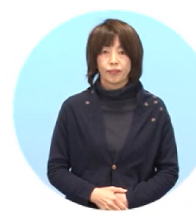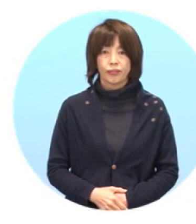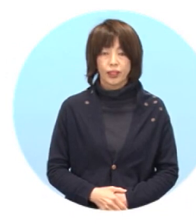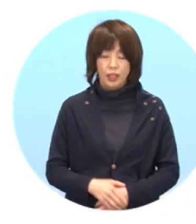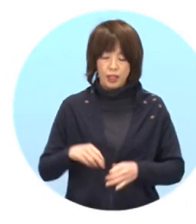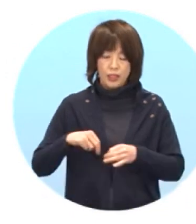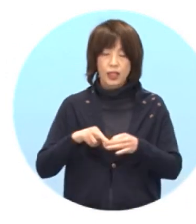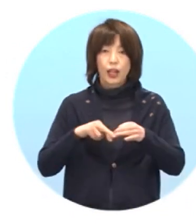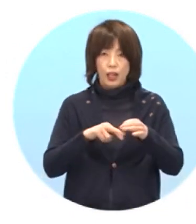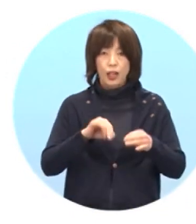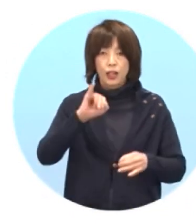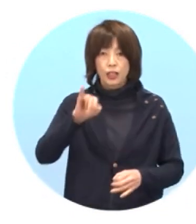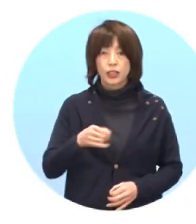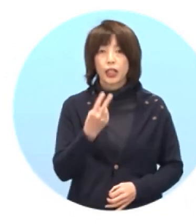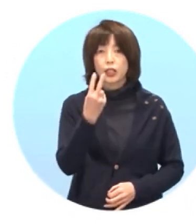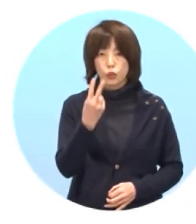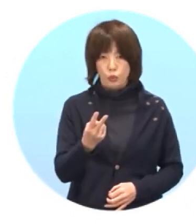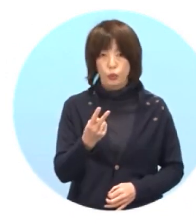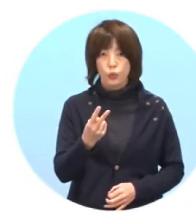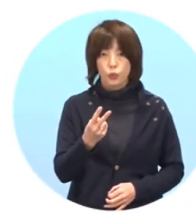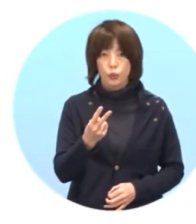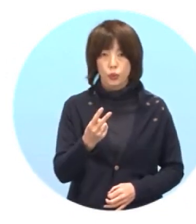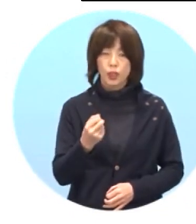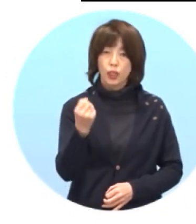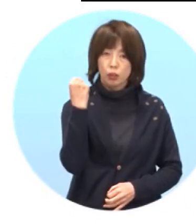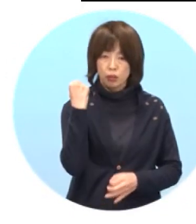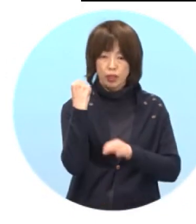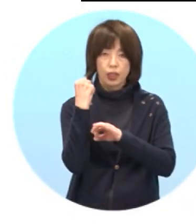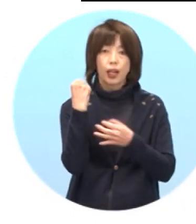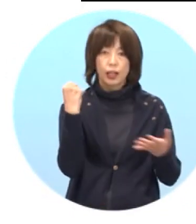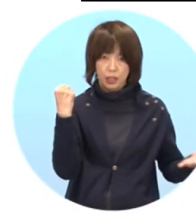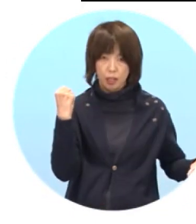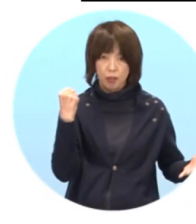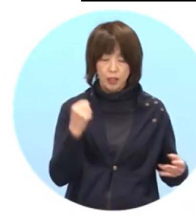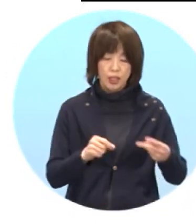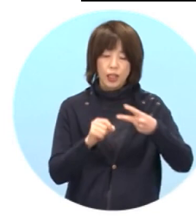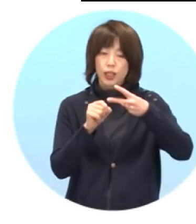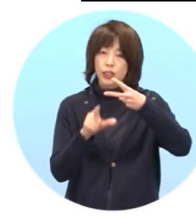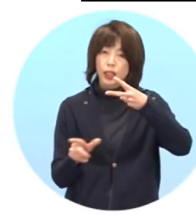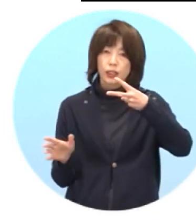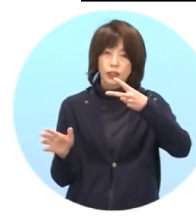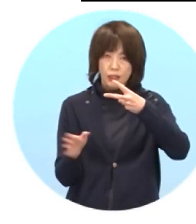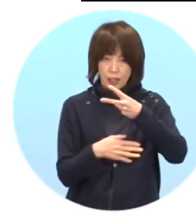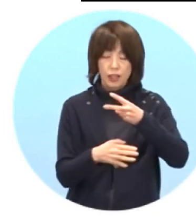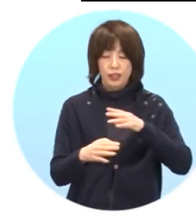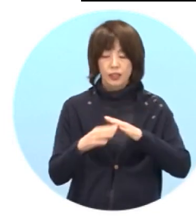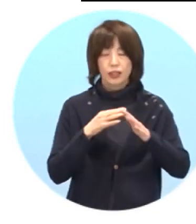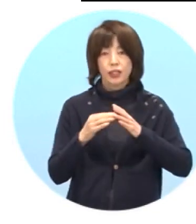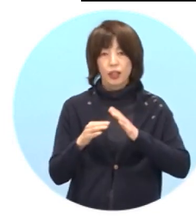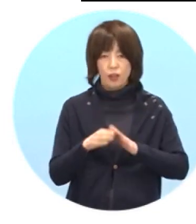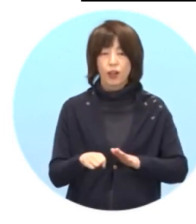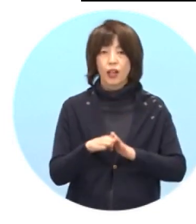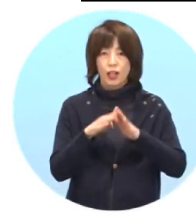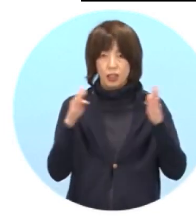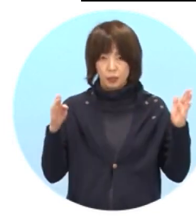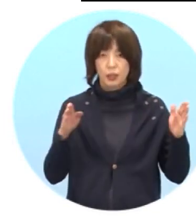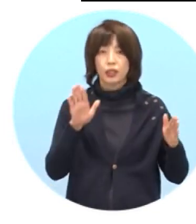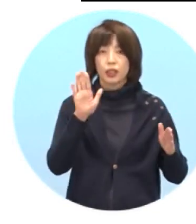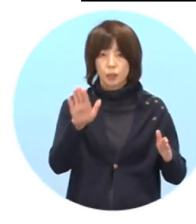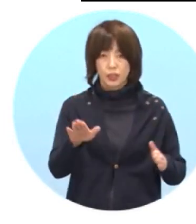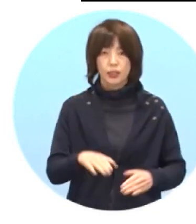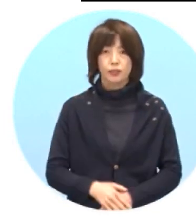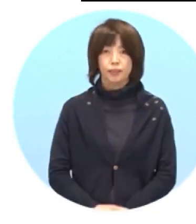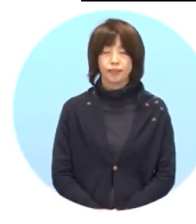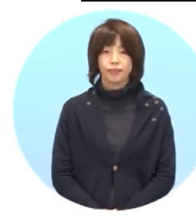サッカーの J2 リーグに所属するスウェーデン金沢は2月末から2021シーズンの戦いを始めています